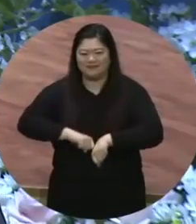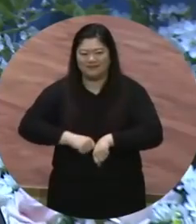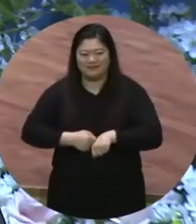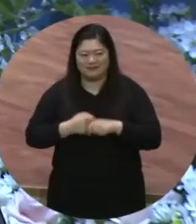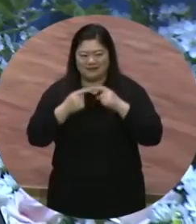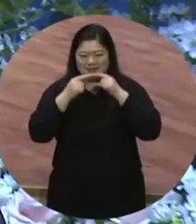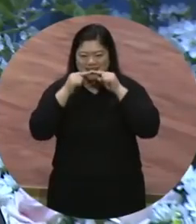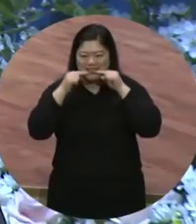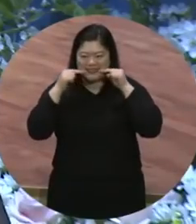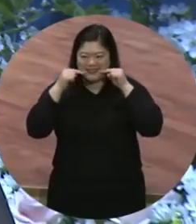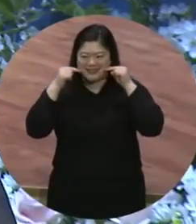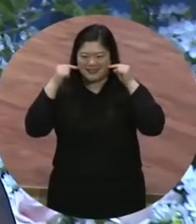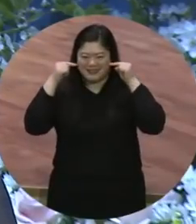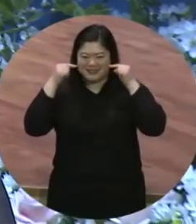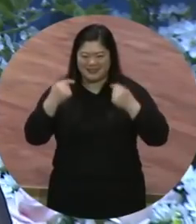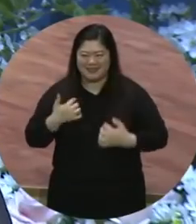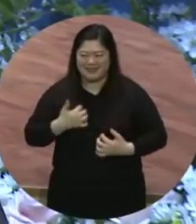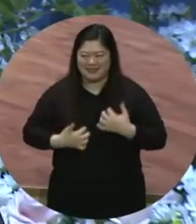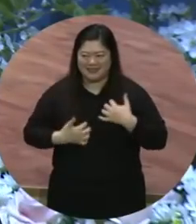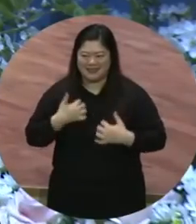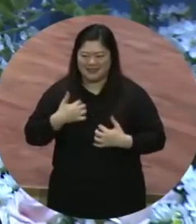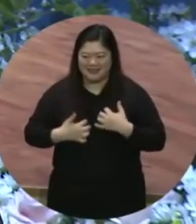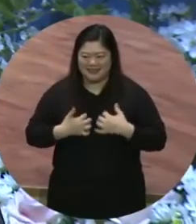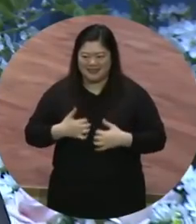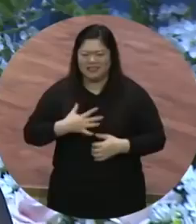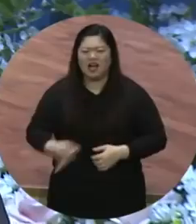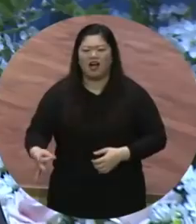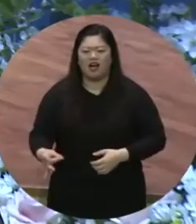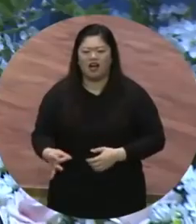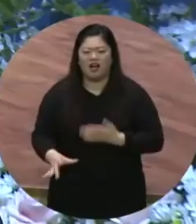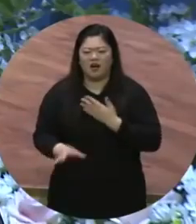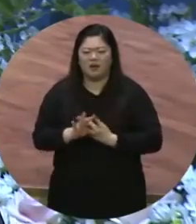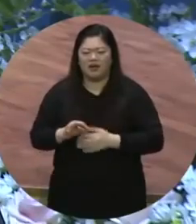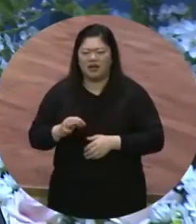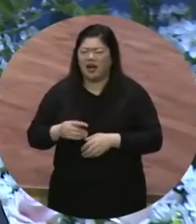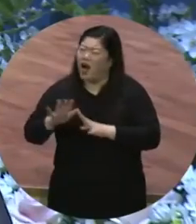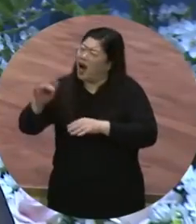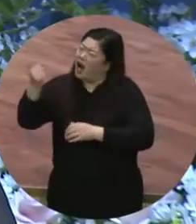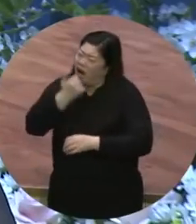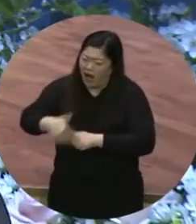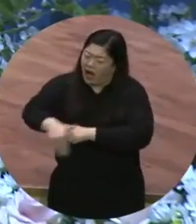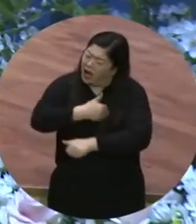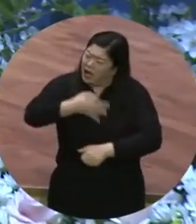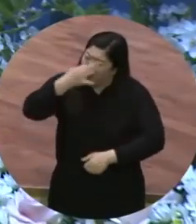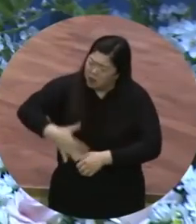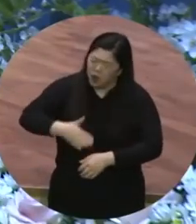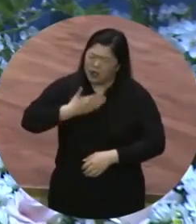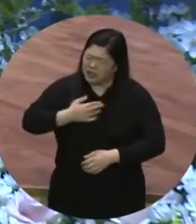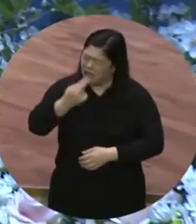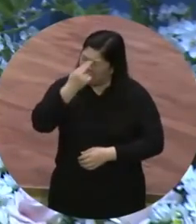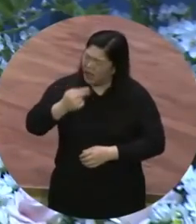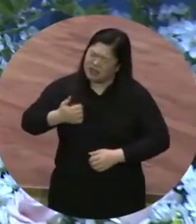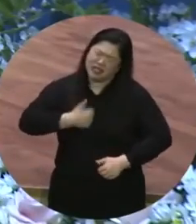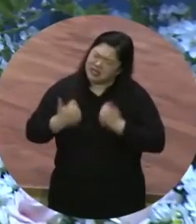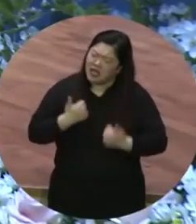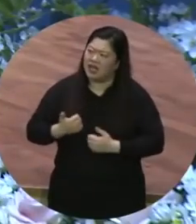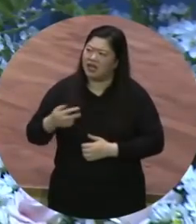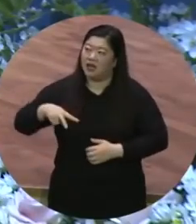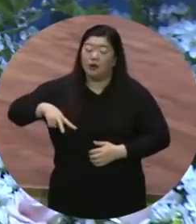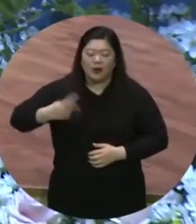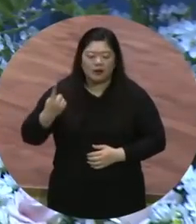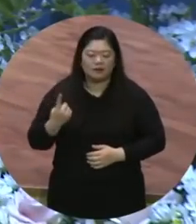말합니까? 웃을 수 있는데 뭐 웃으라 합니까? 웃을 수 없는, 울 수밖에 없는데 웃으라